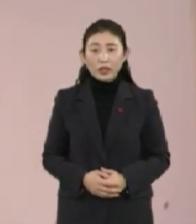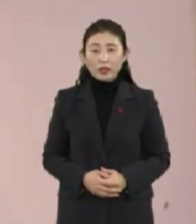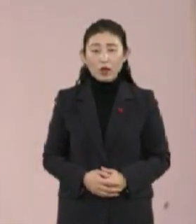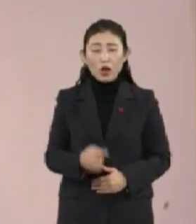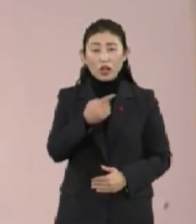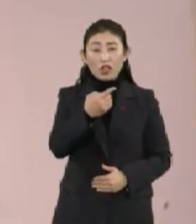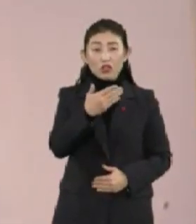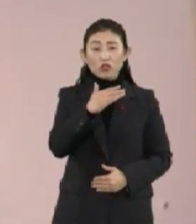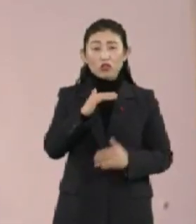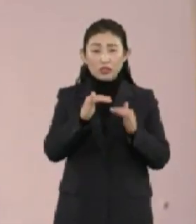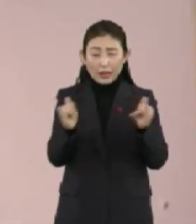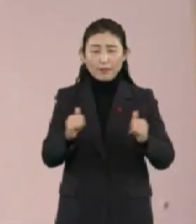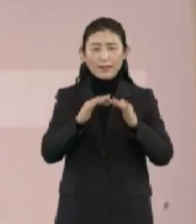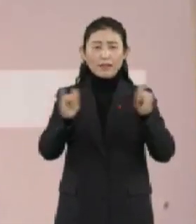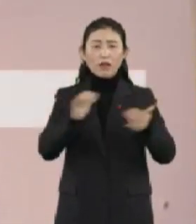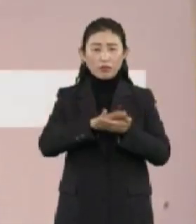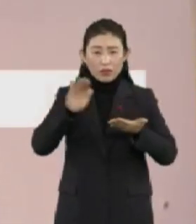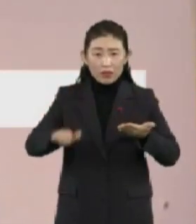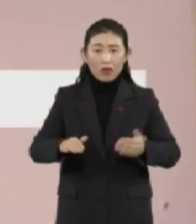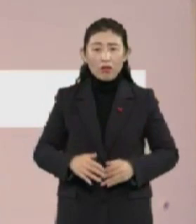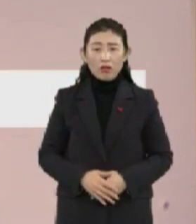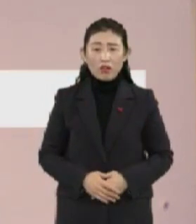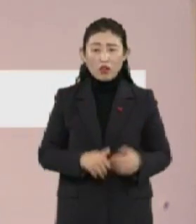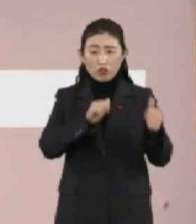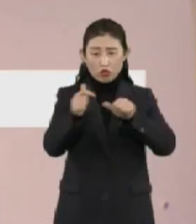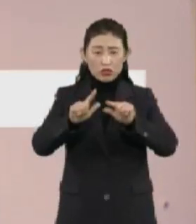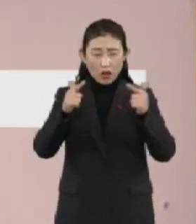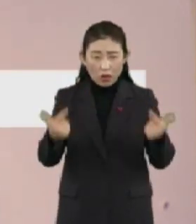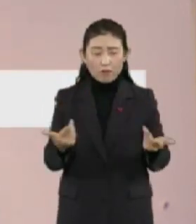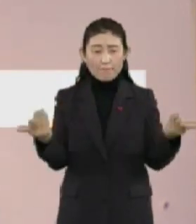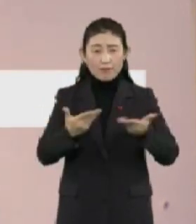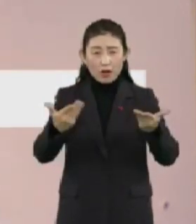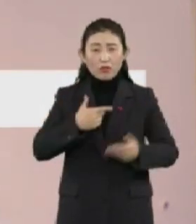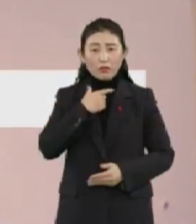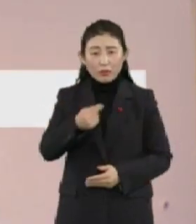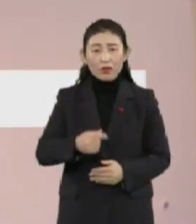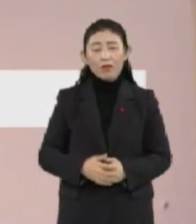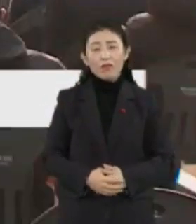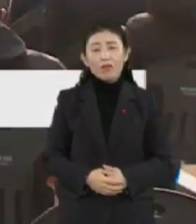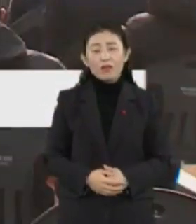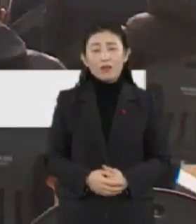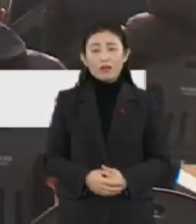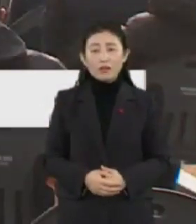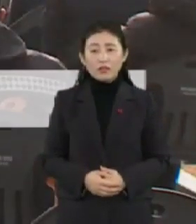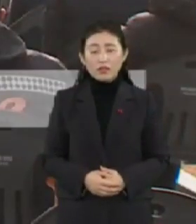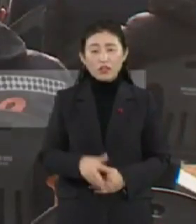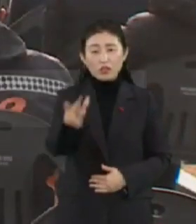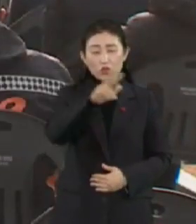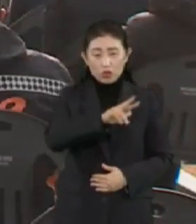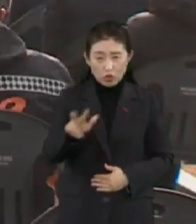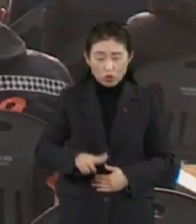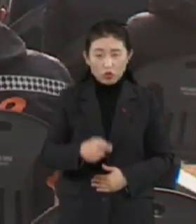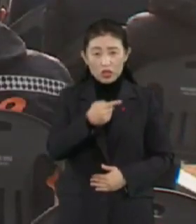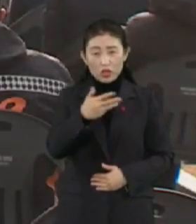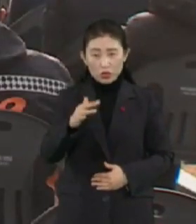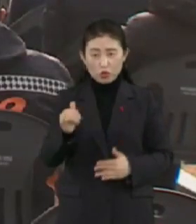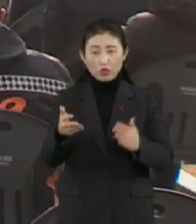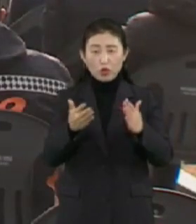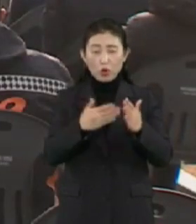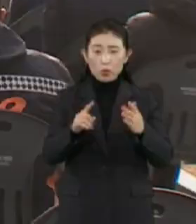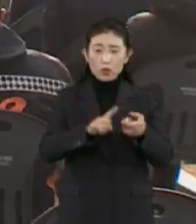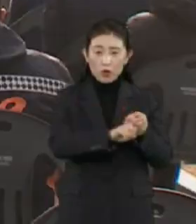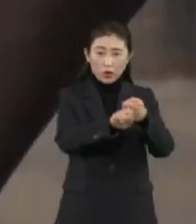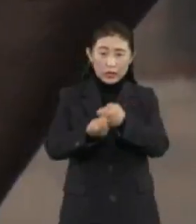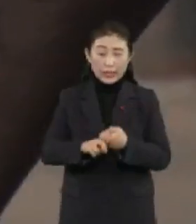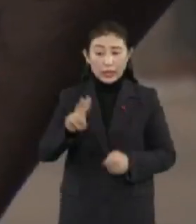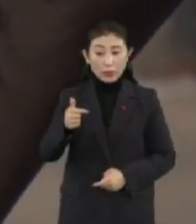소방관도 사람이라 죽지 않고 끌어오고 싶다. 전국 공무원 노조 소방본부